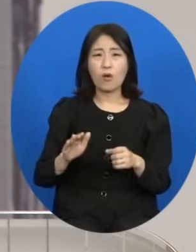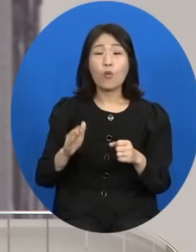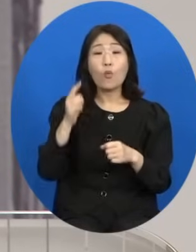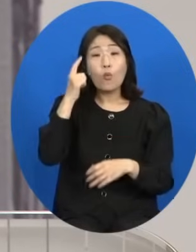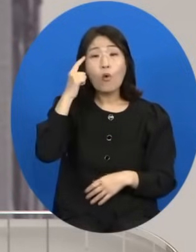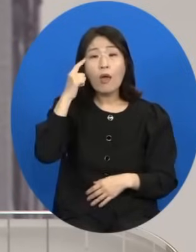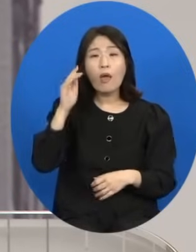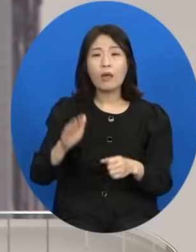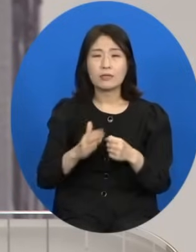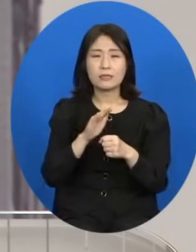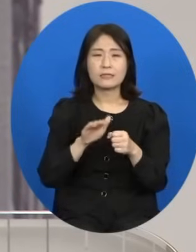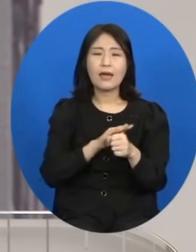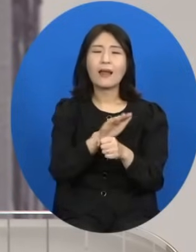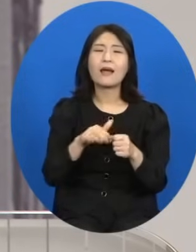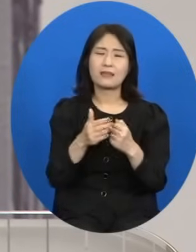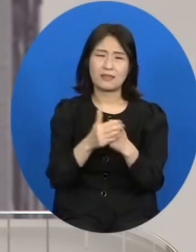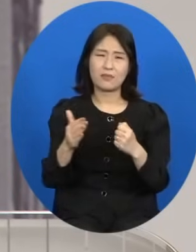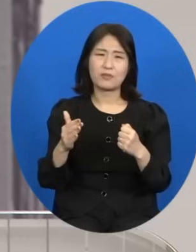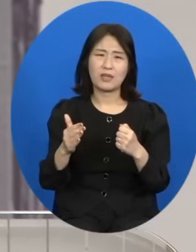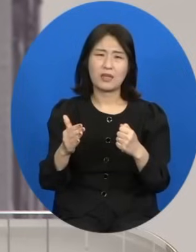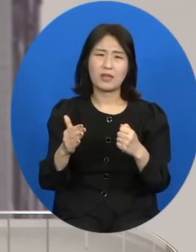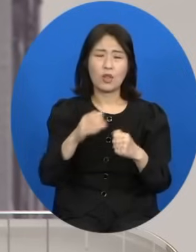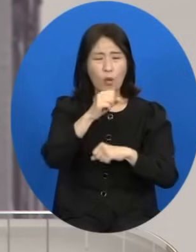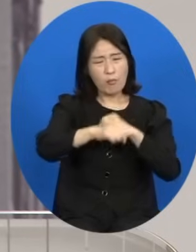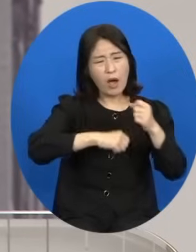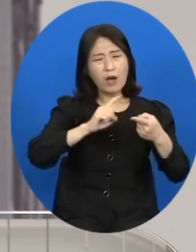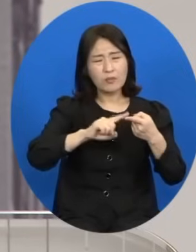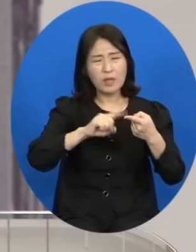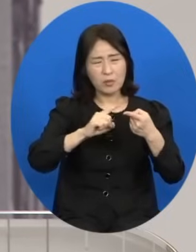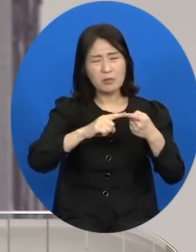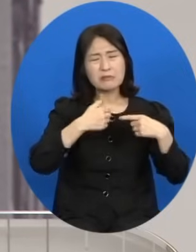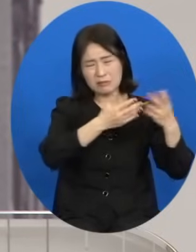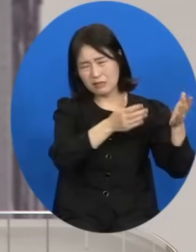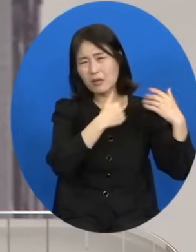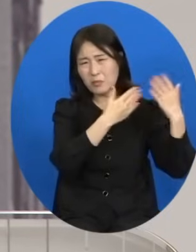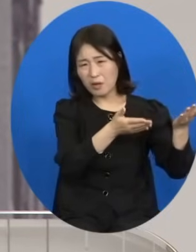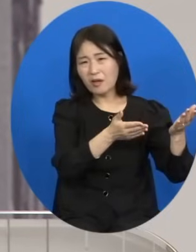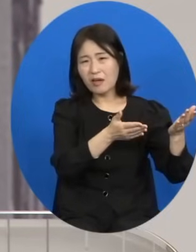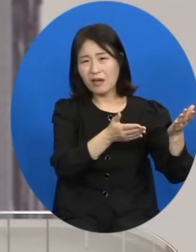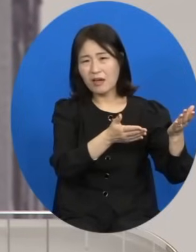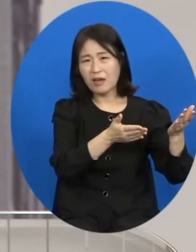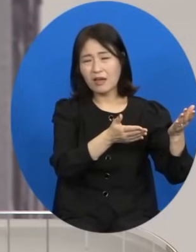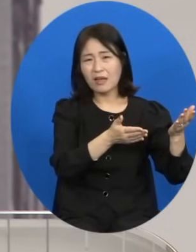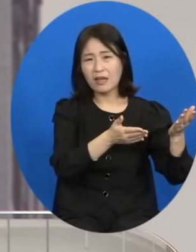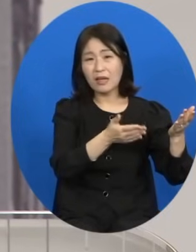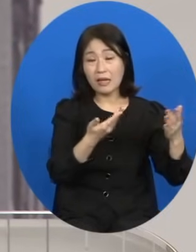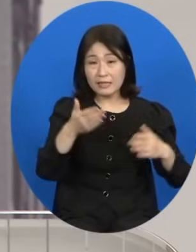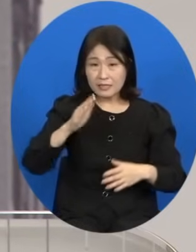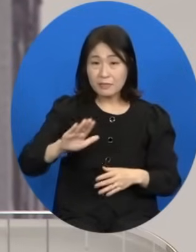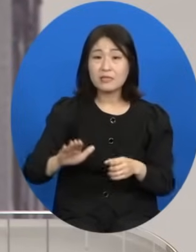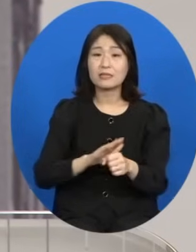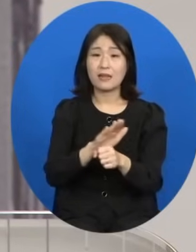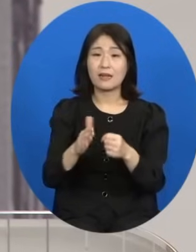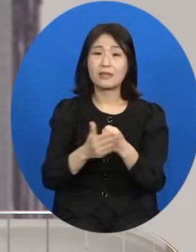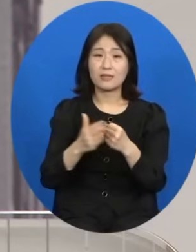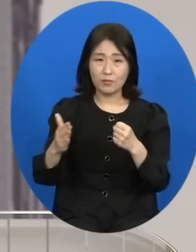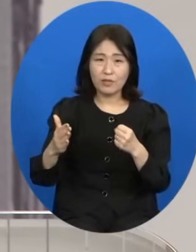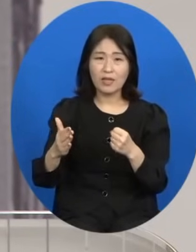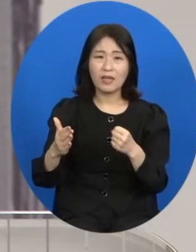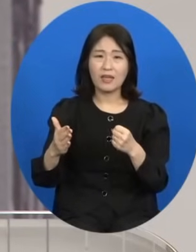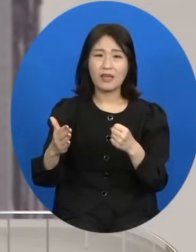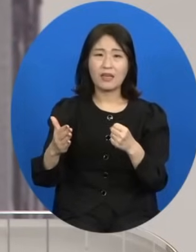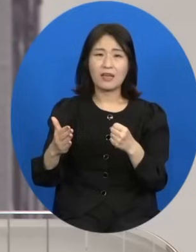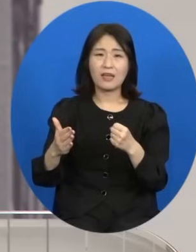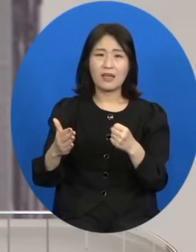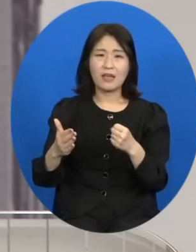말 할 것도 없죠네 마음대로 살아라 나는 너 모른다라고 하지 않겠습니까 그런데 우리를 사랑하시기 때문에 이렇게